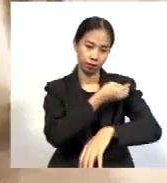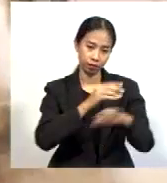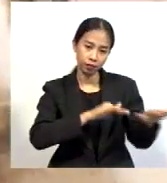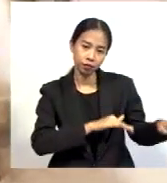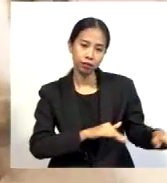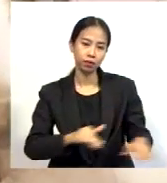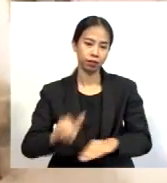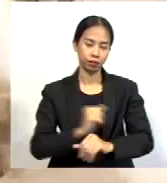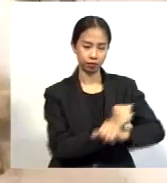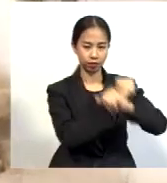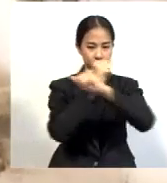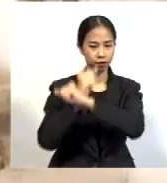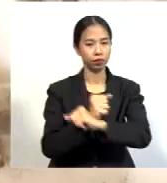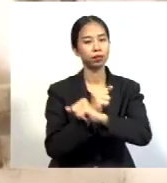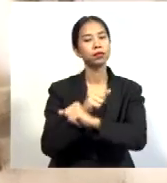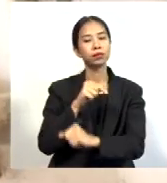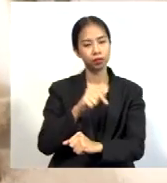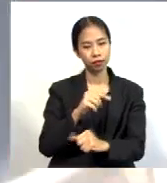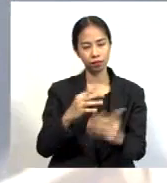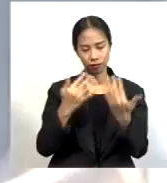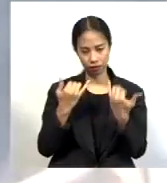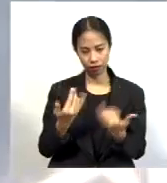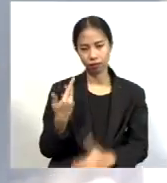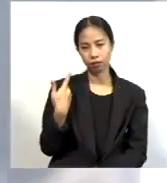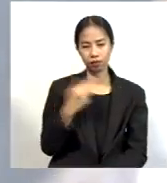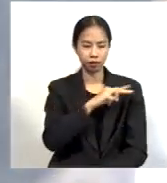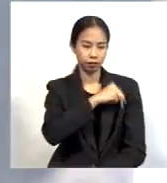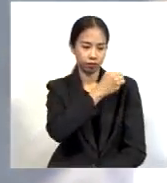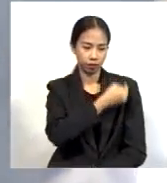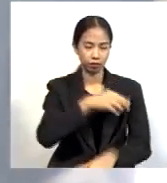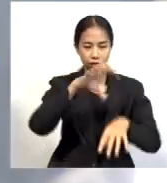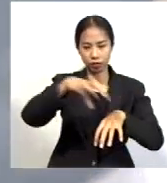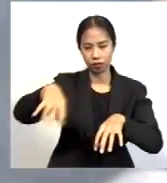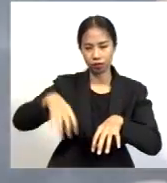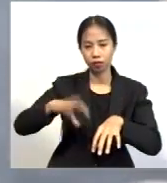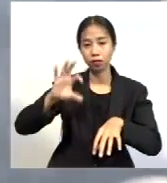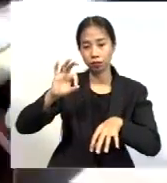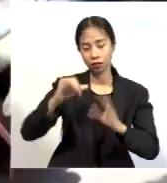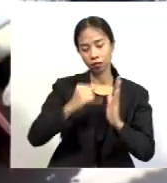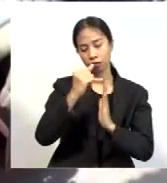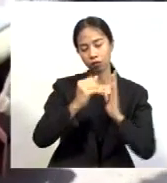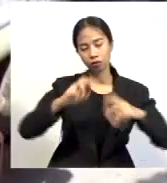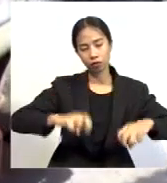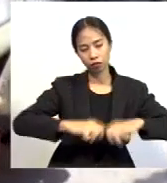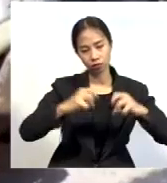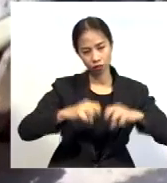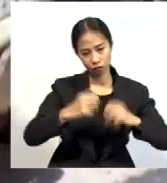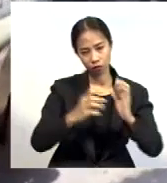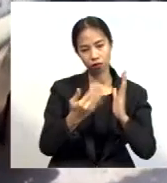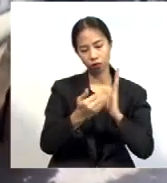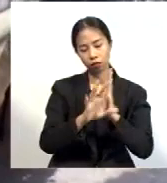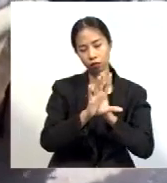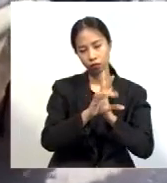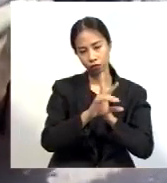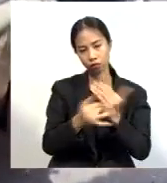ถานการณ์ภัยแล้งล่าสุดได้รับรายงานว่ามีโรงพยาบาลทั้งหมด9แห่งในจังหวัดสุรินทร์และจังหวัดชัยภูมิได้รับผลกระทบ